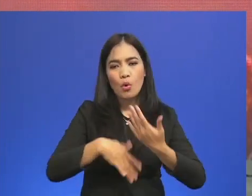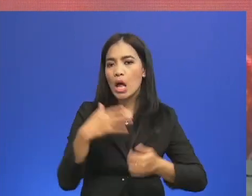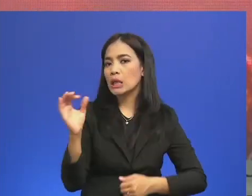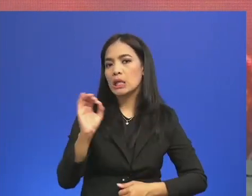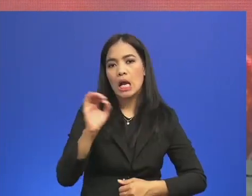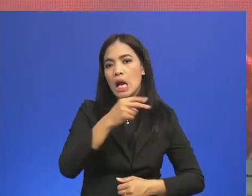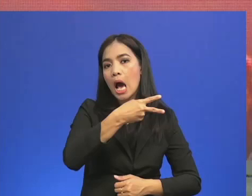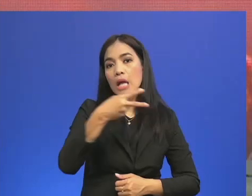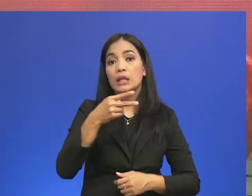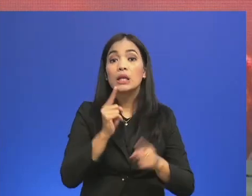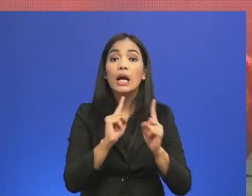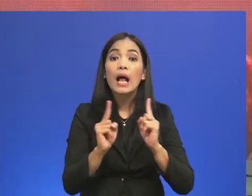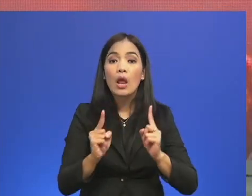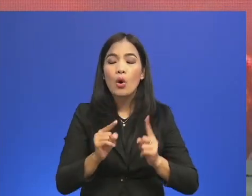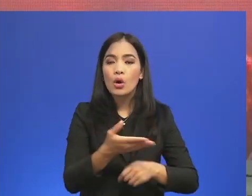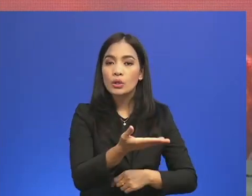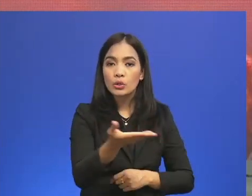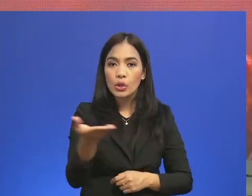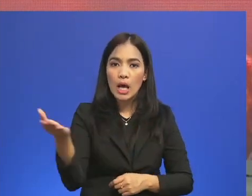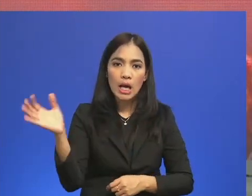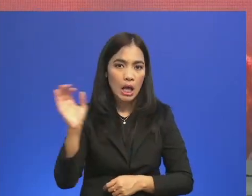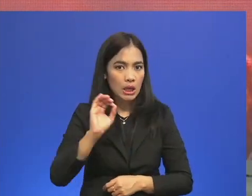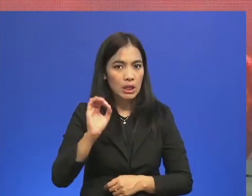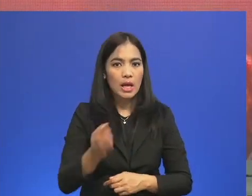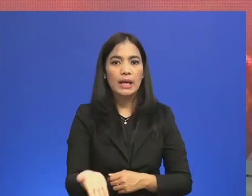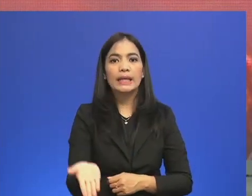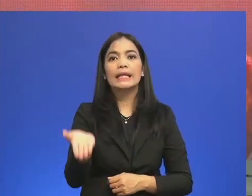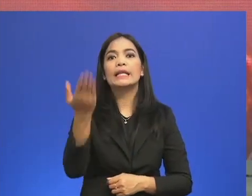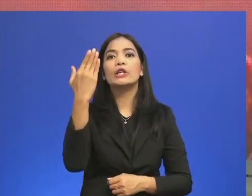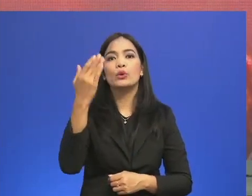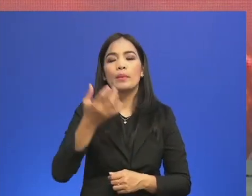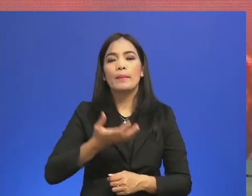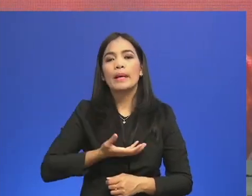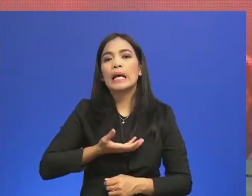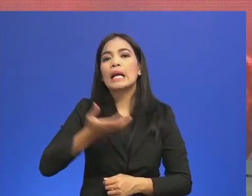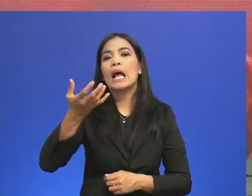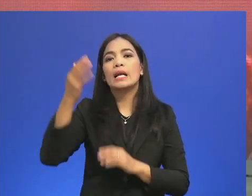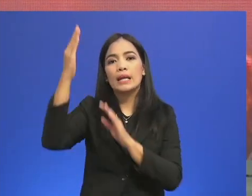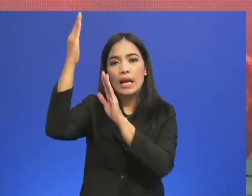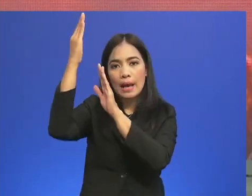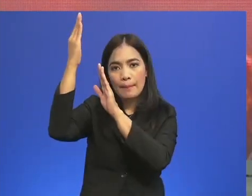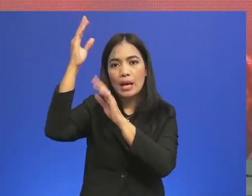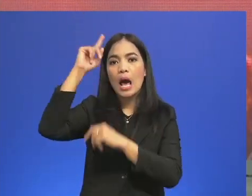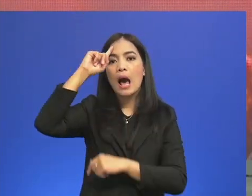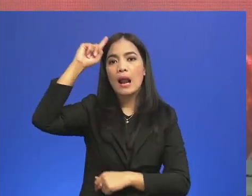artinya kalau saudara tidak hidup berkenan di hadapan Allah.